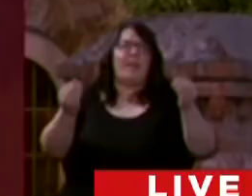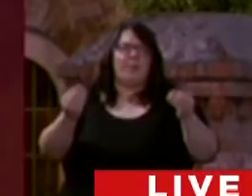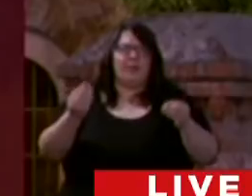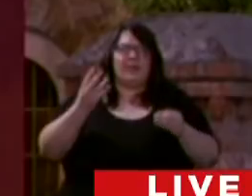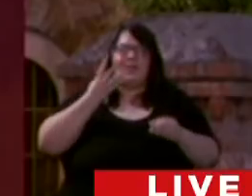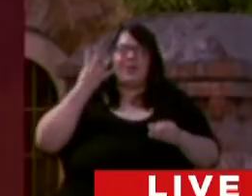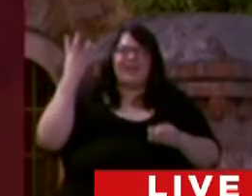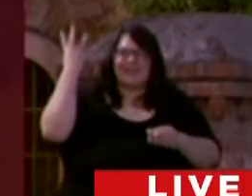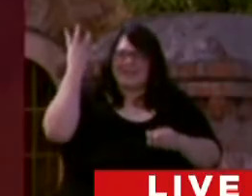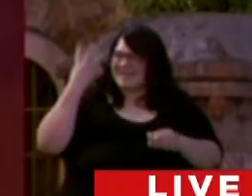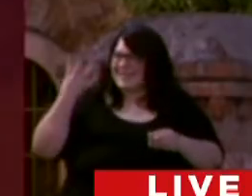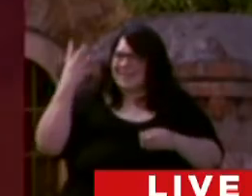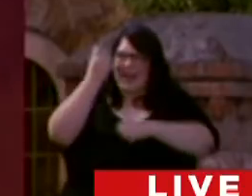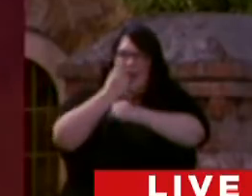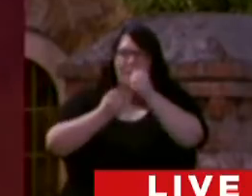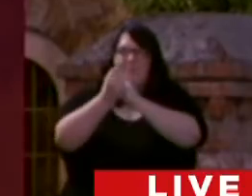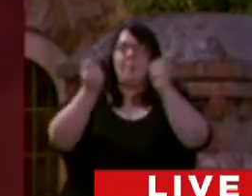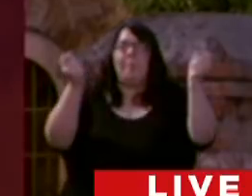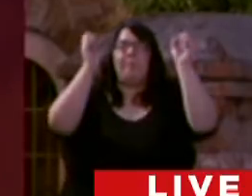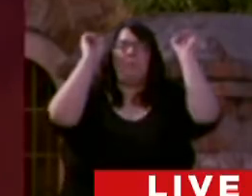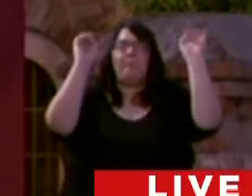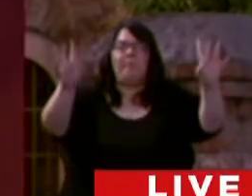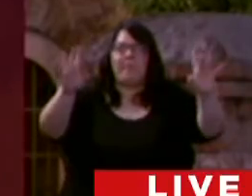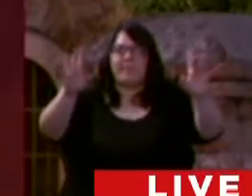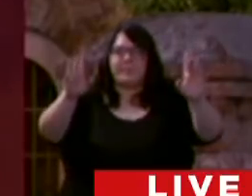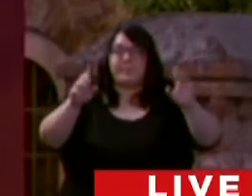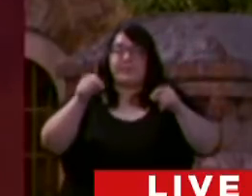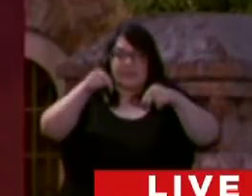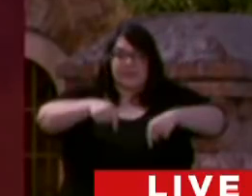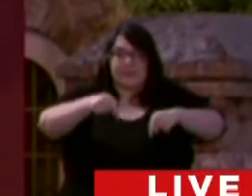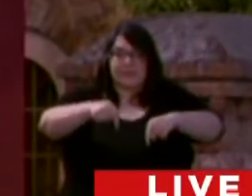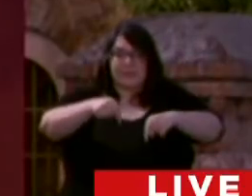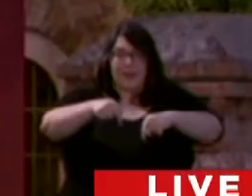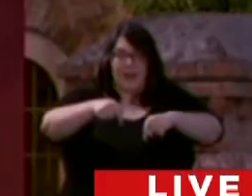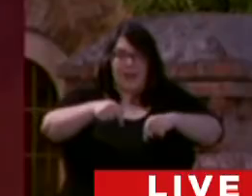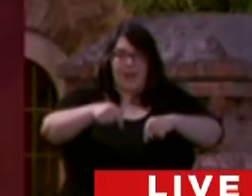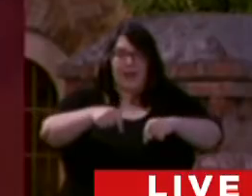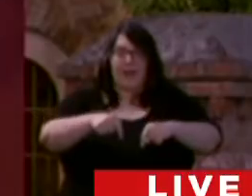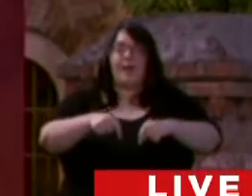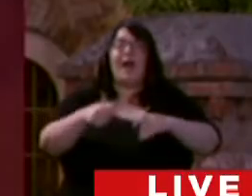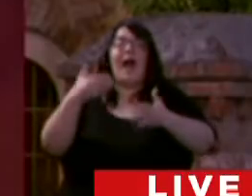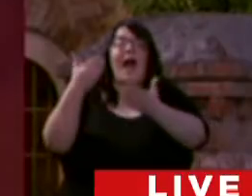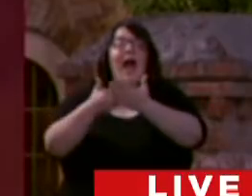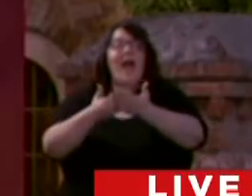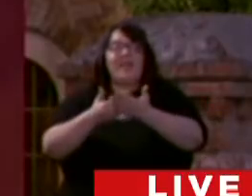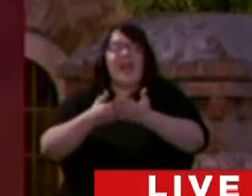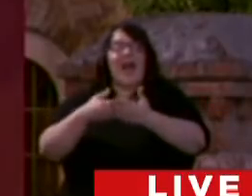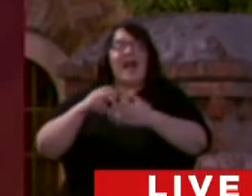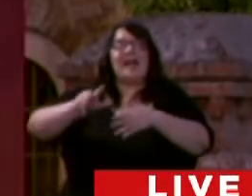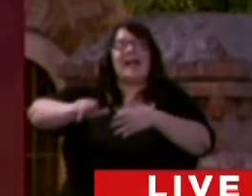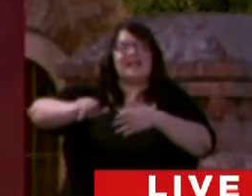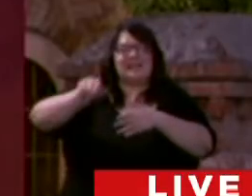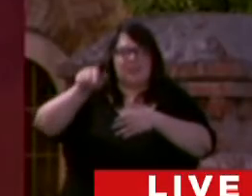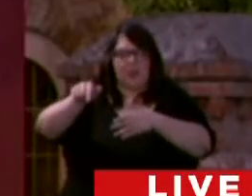χρόνια δεν έχει γίνει ουσιαστικά τίποτα. Και σήμερα, εκτός από την άδεια του καζίνο, εκκρεμούν